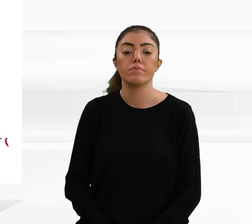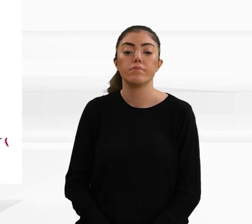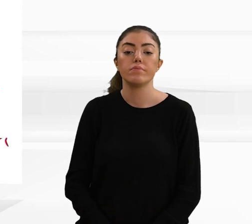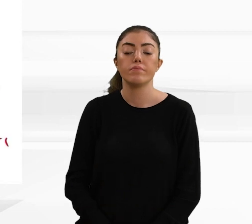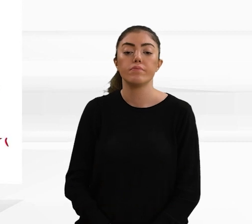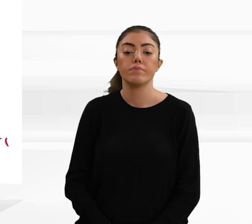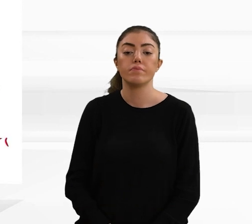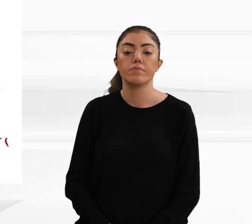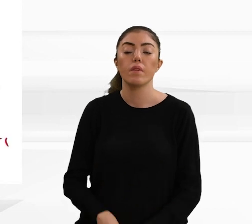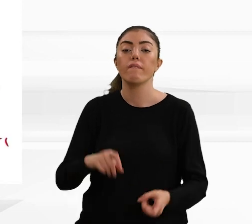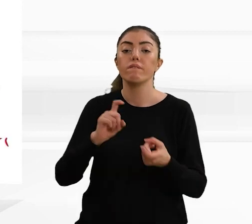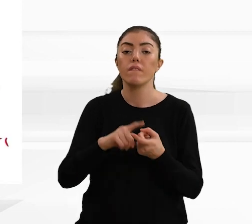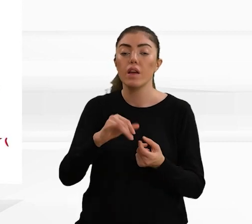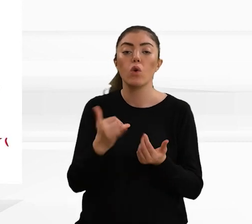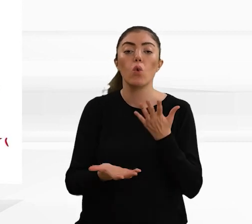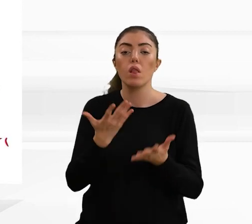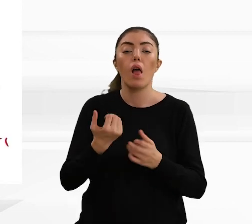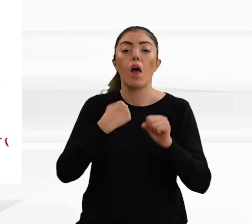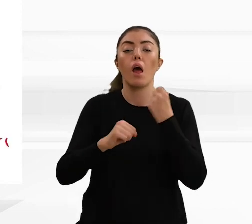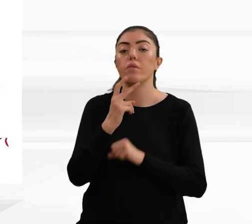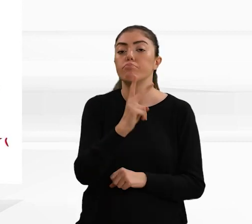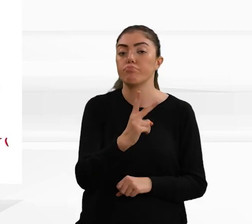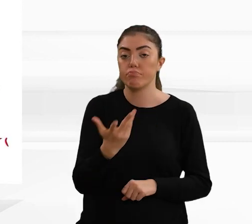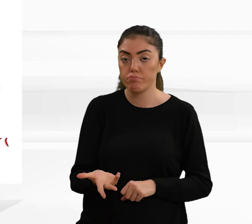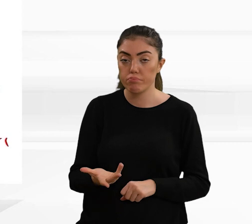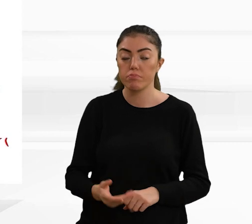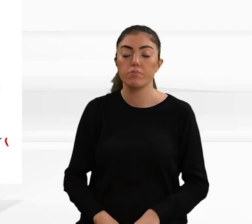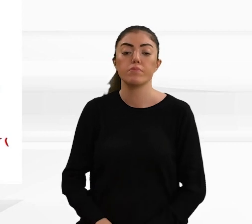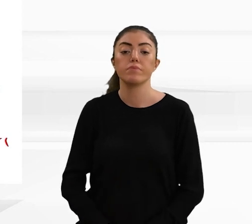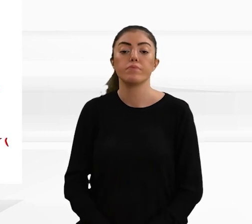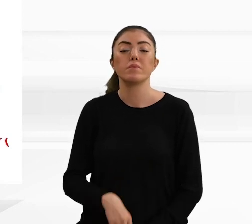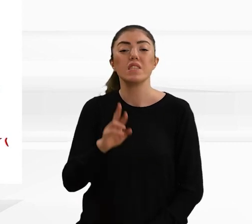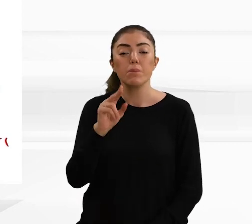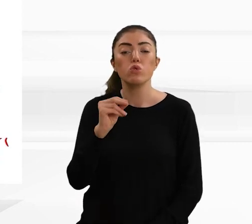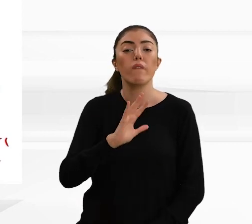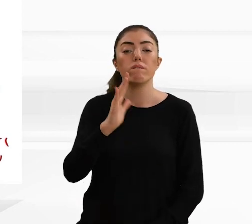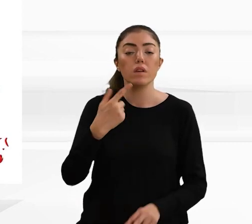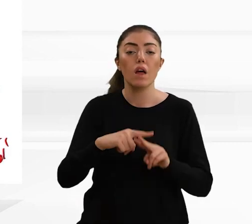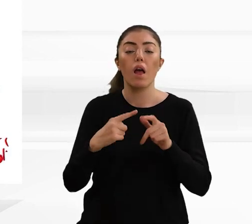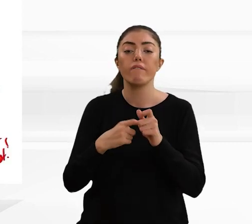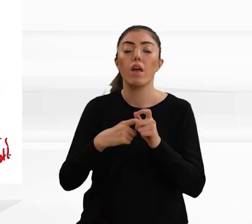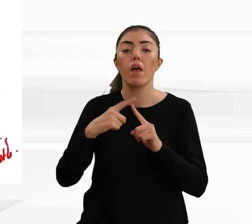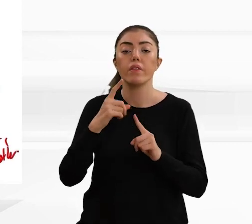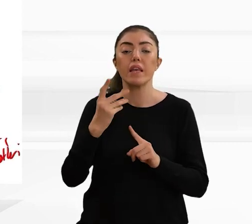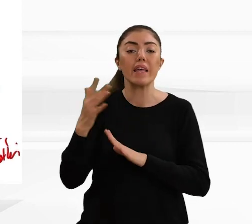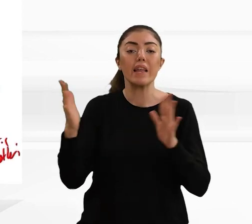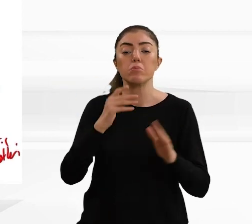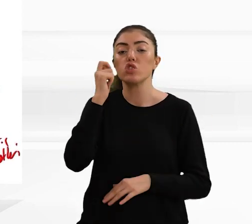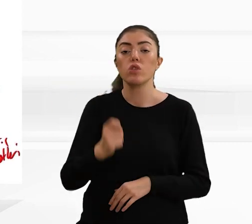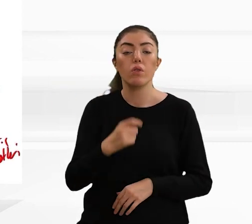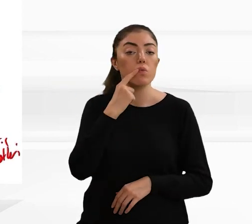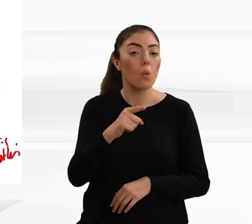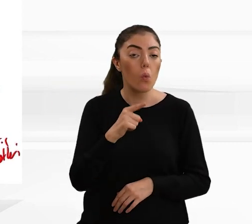oğlum ve kütle hareketleri bi gibi birçok afet iklim